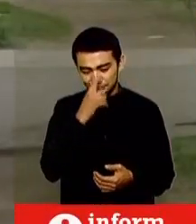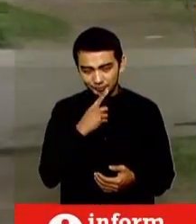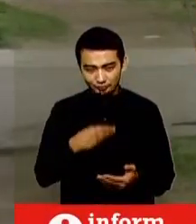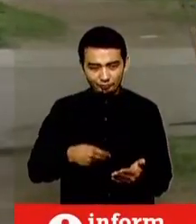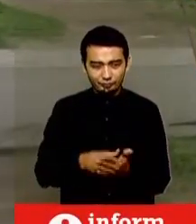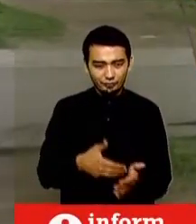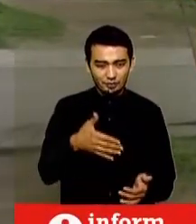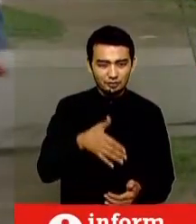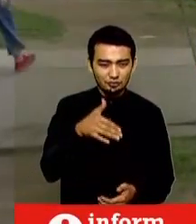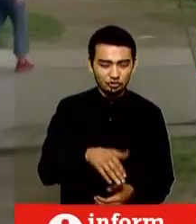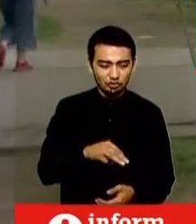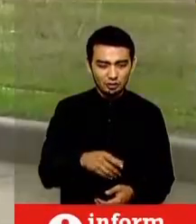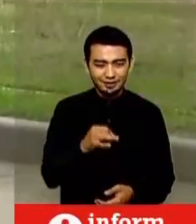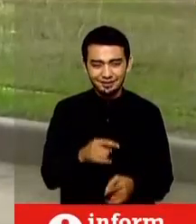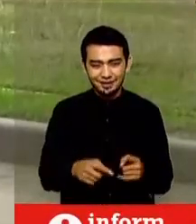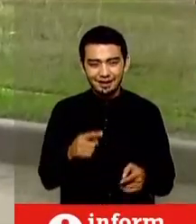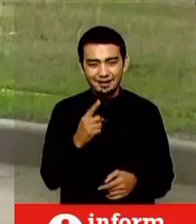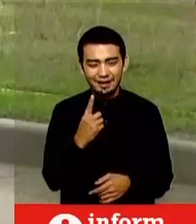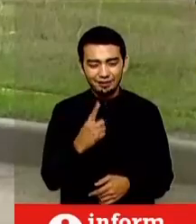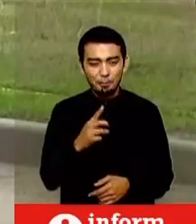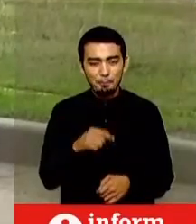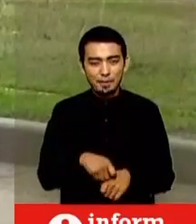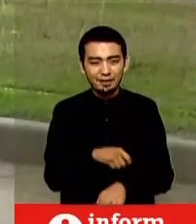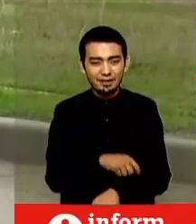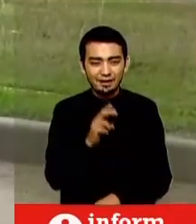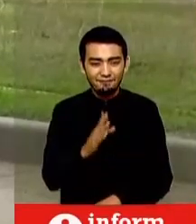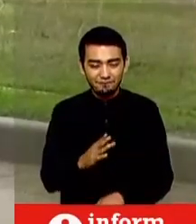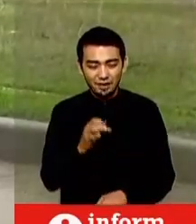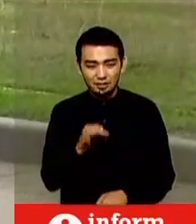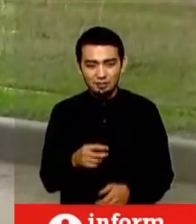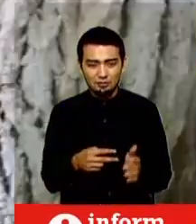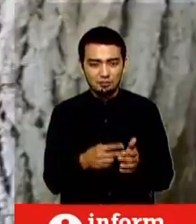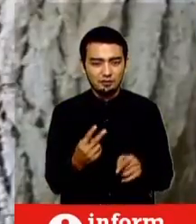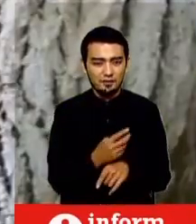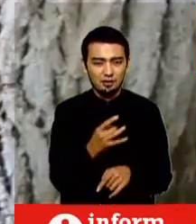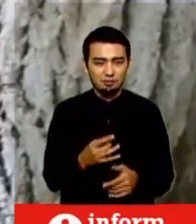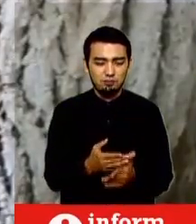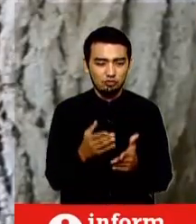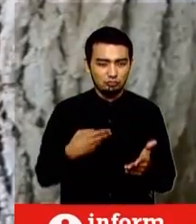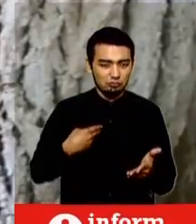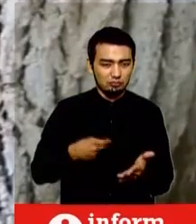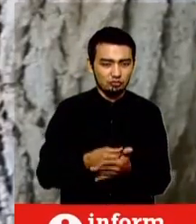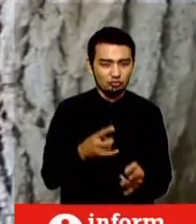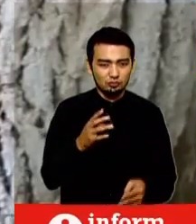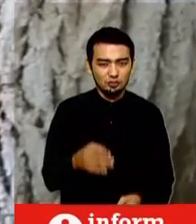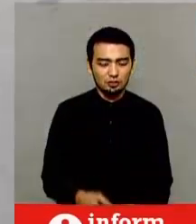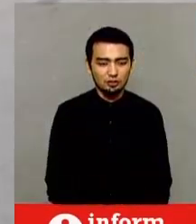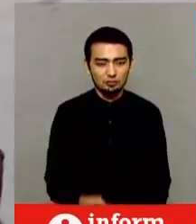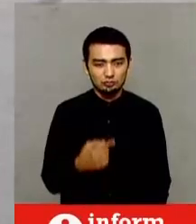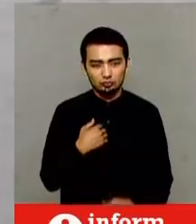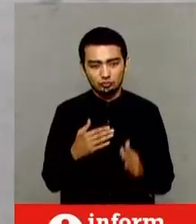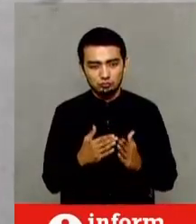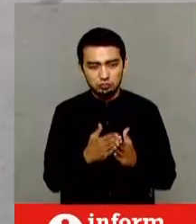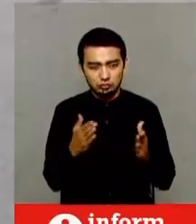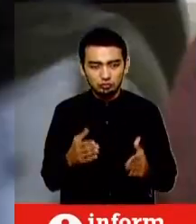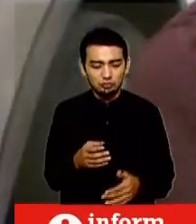по 5000 тенге, то за метр в квадрате эта сумма вырастет как минимум вдвое. Скорее всего, не выгодно, потому что у некоторых большие дома. Нам не